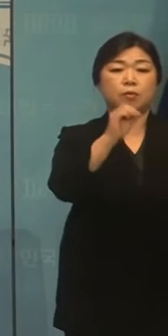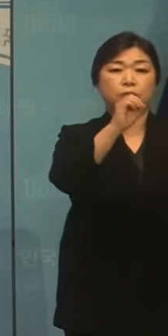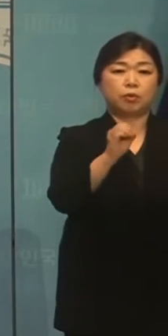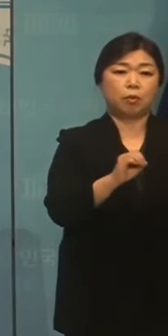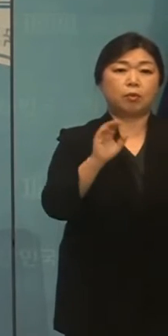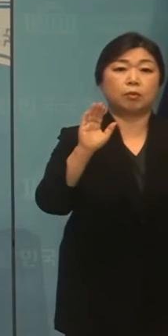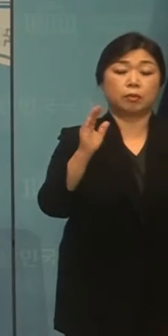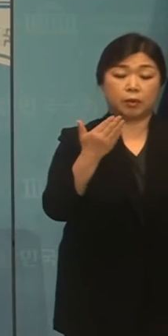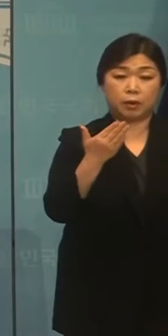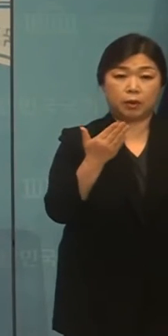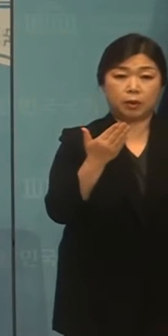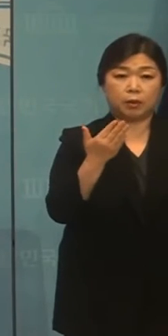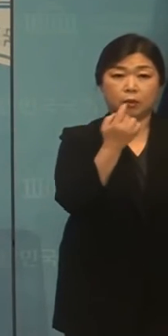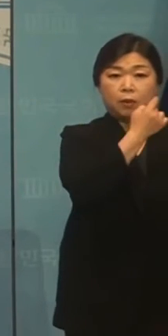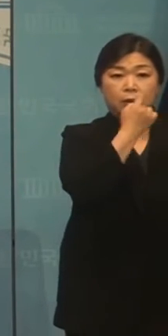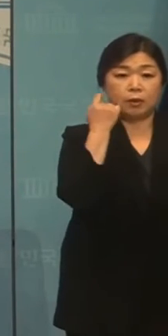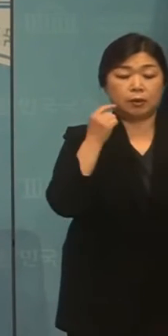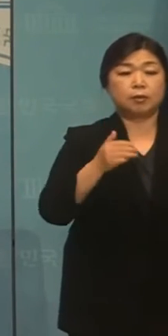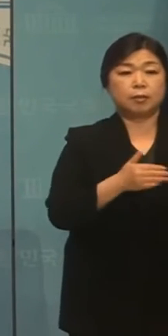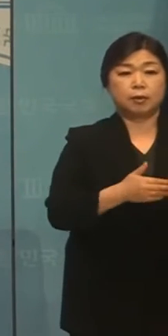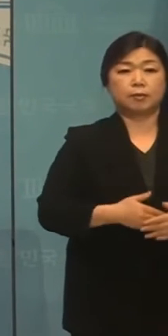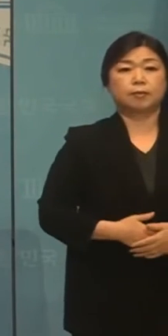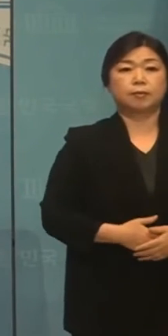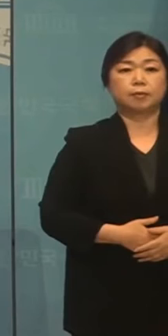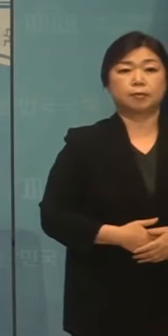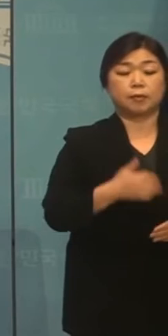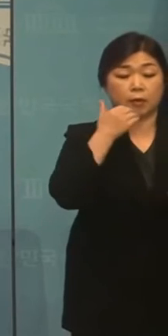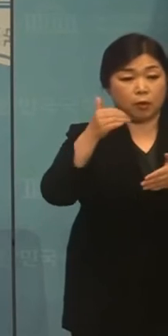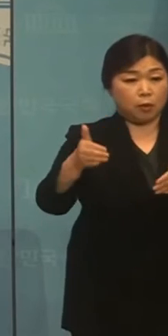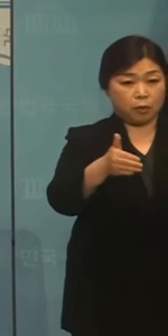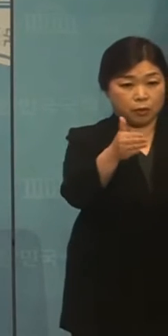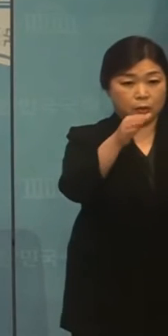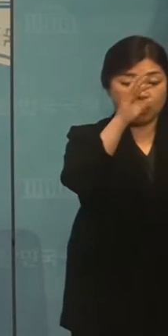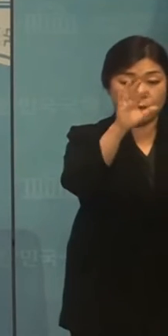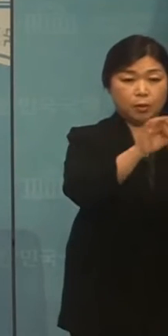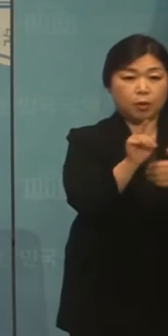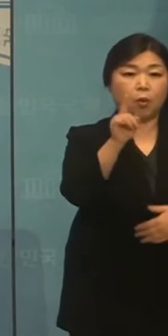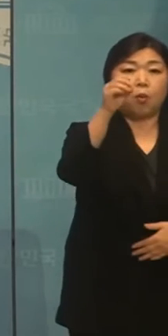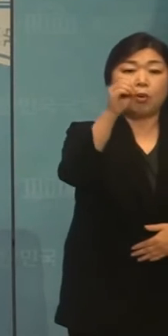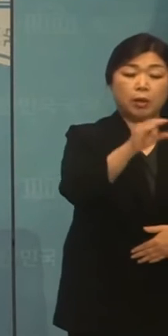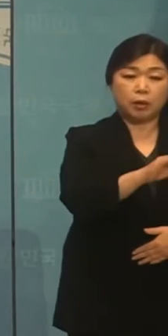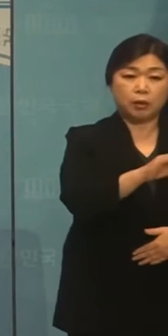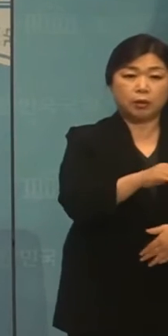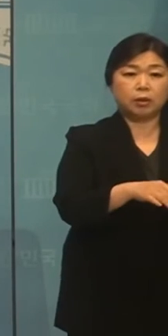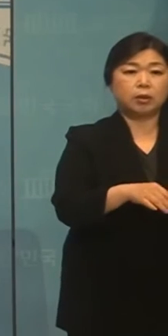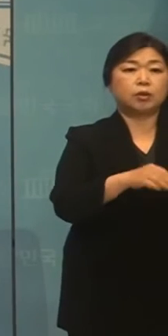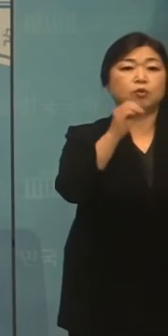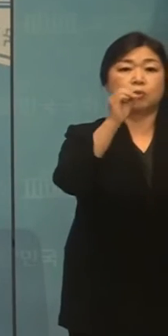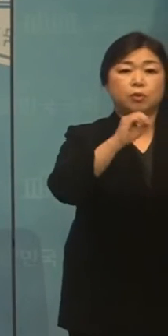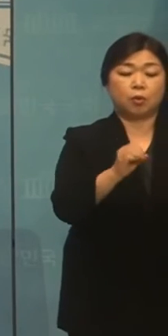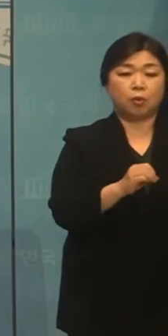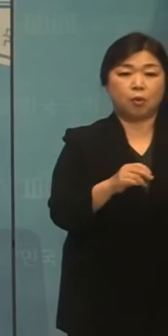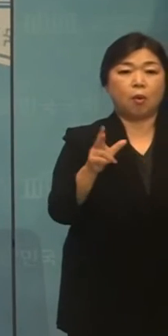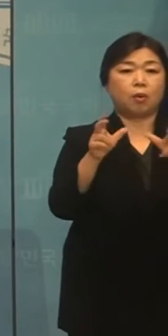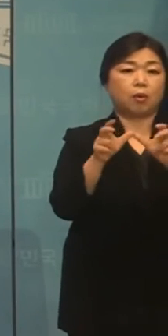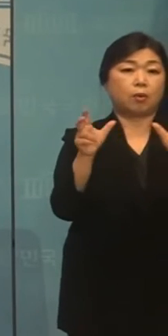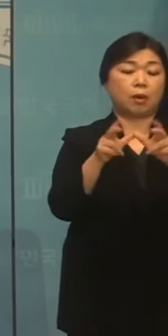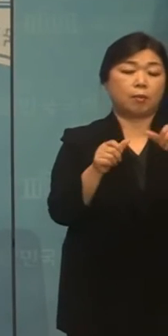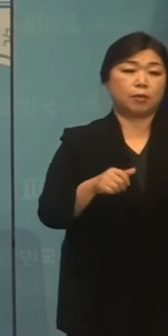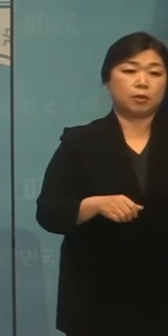61%를 차지하고 있습니다. 경기도의 경우에는 고양시가 19%,